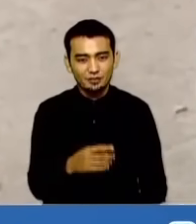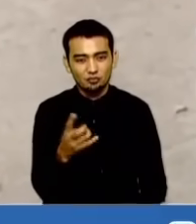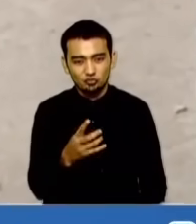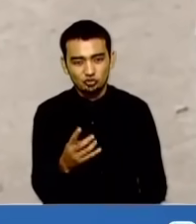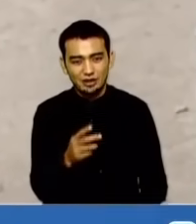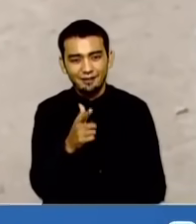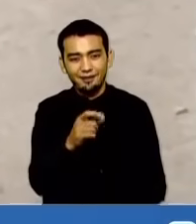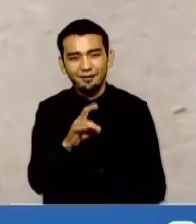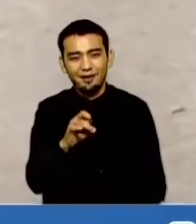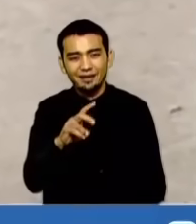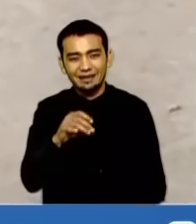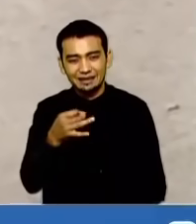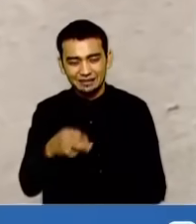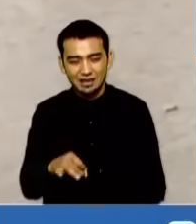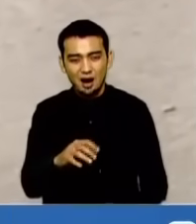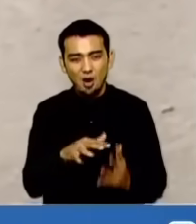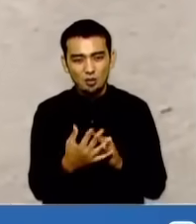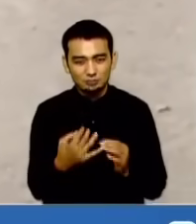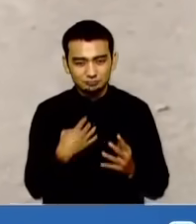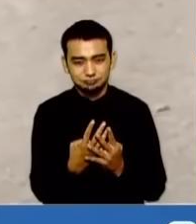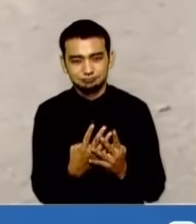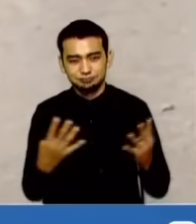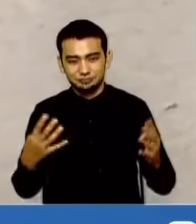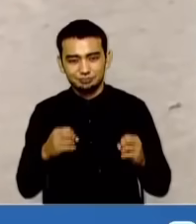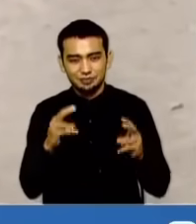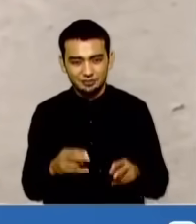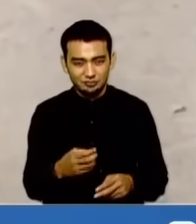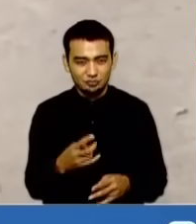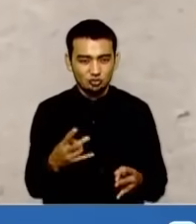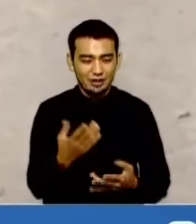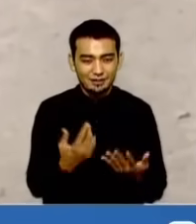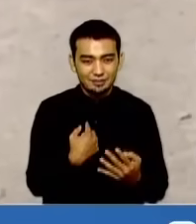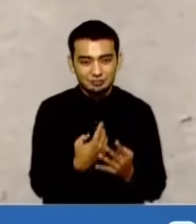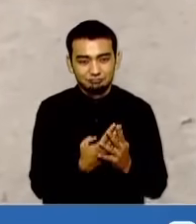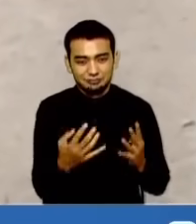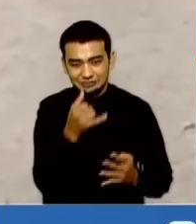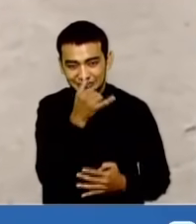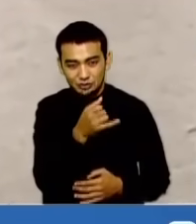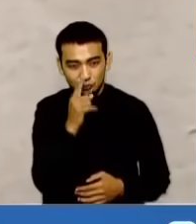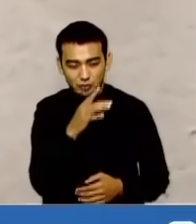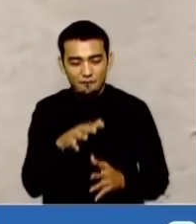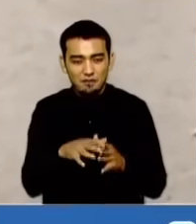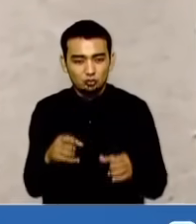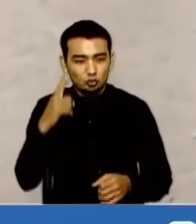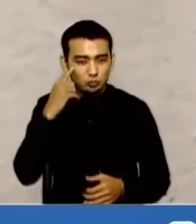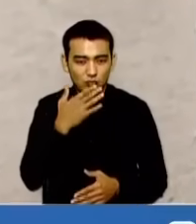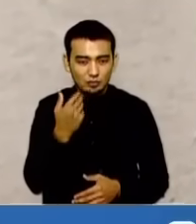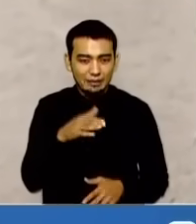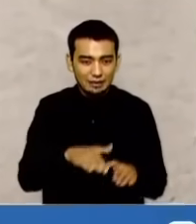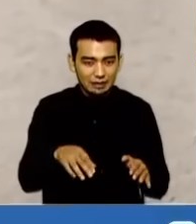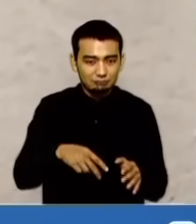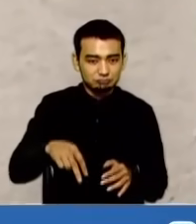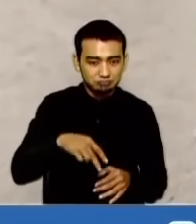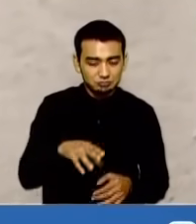Гранитный ауылының аумағында арка қоюға мәжбірміз. Өйткені өзіміз солай амалдамасақ, бізді ойлайтын билік жоқ. Балалар жүреді осы жолмен,